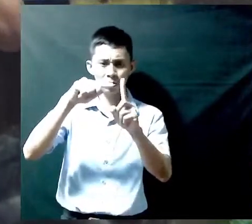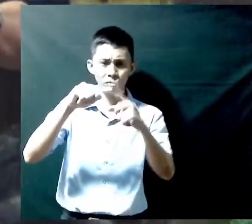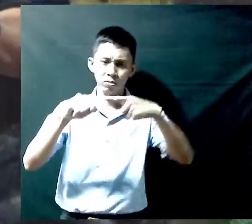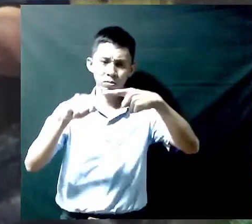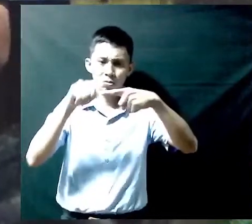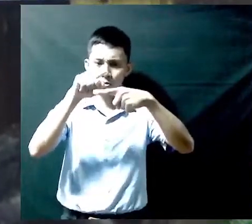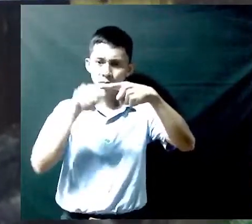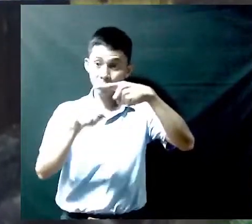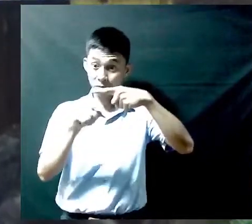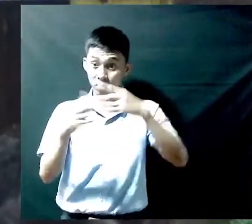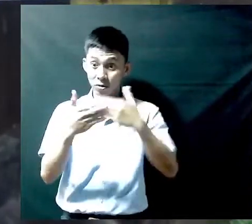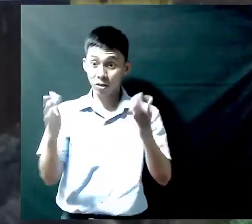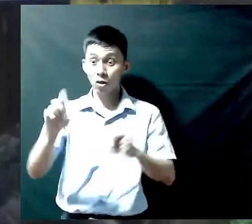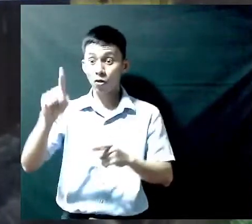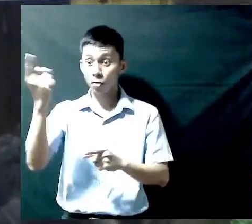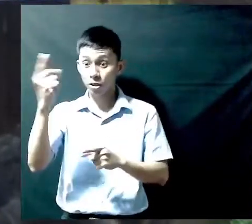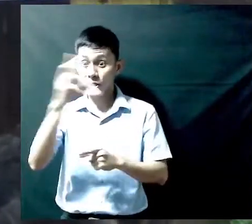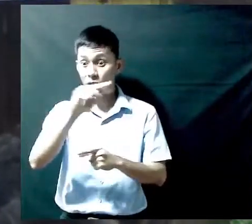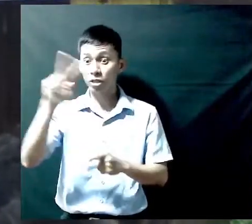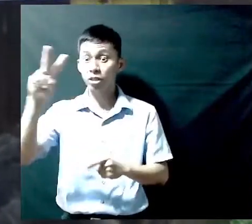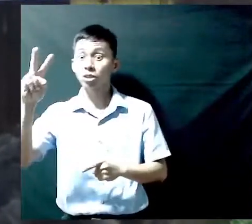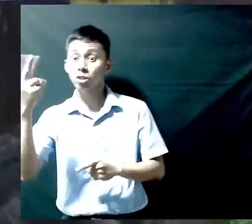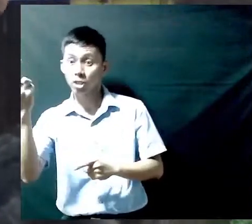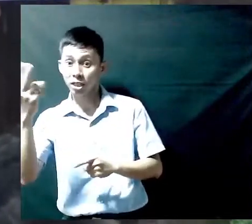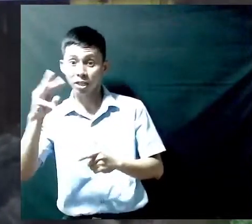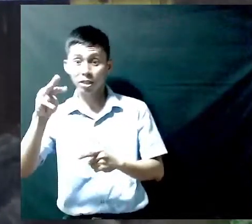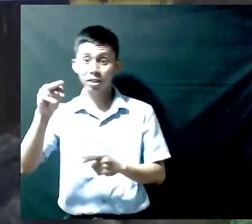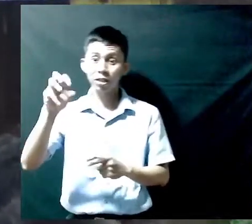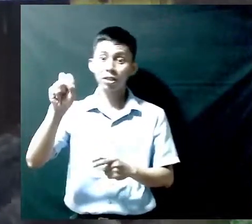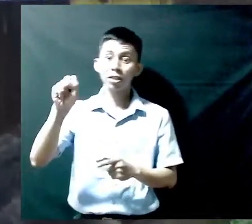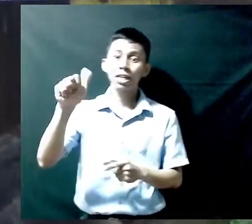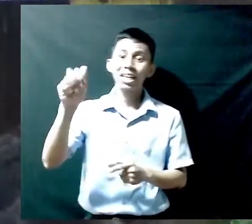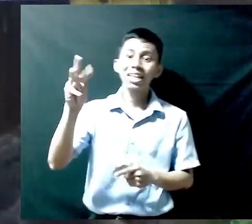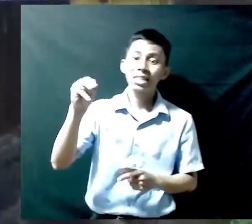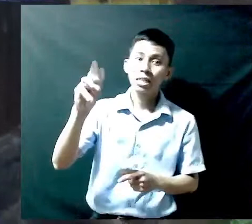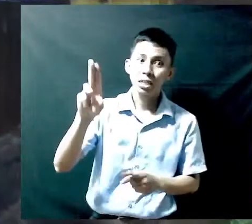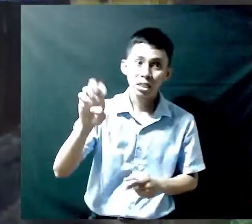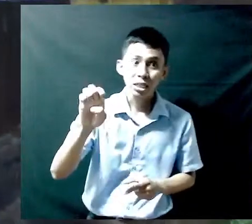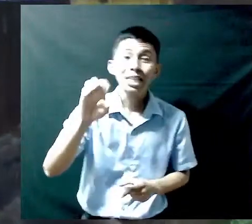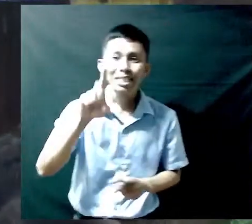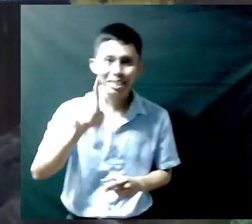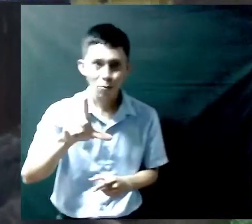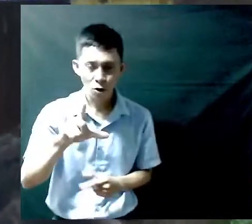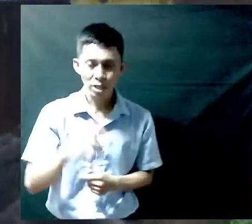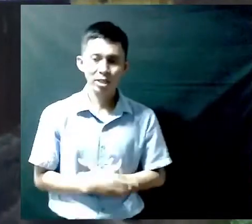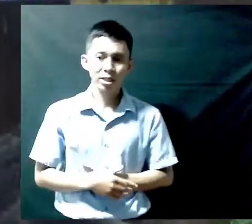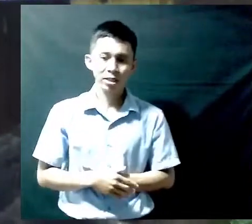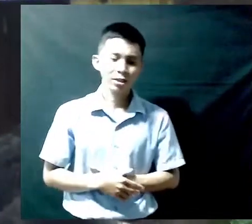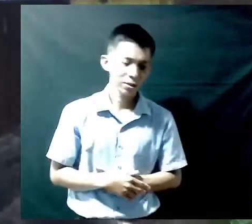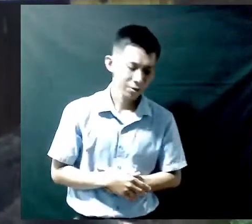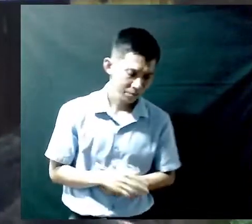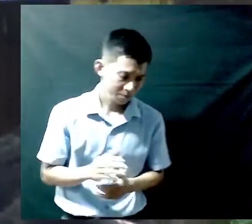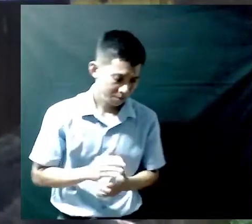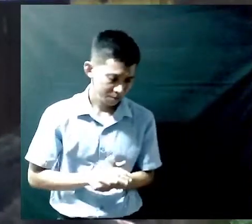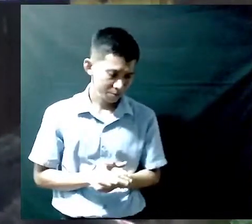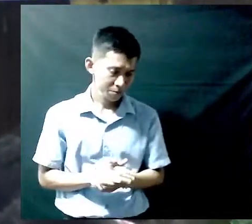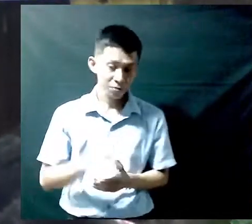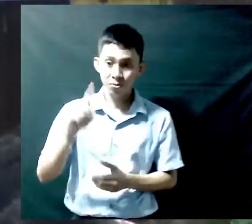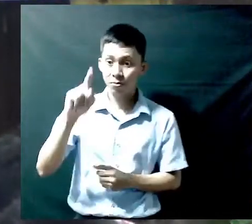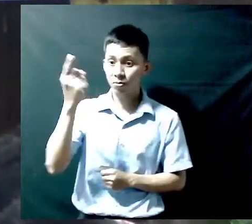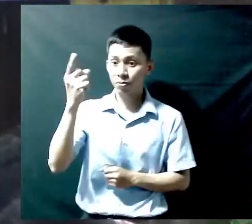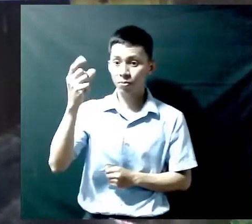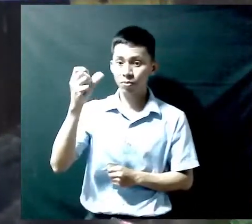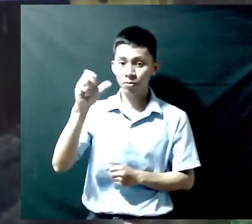1 Samuel at saka 2 Samuel. At yung dalawang libro na yon ay meron pong kanya-kanyang emphasis. Yung 1